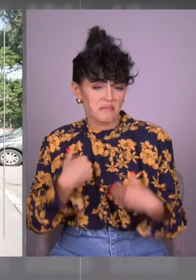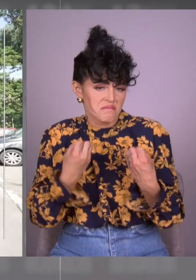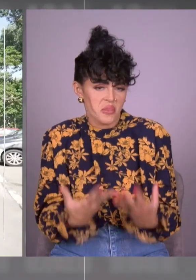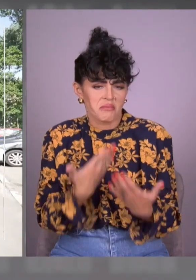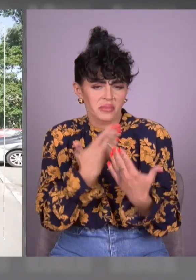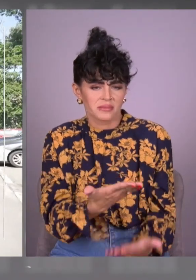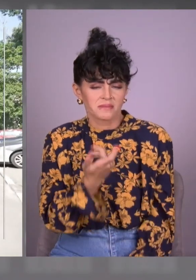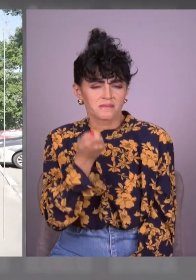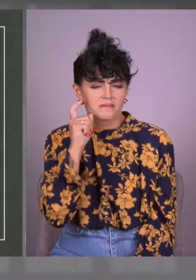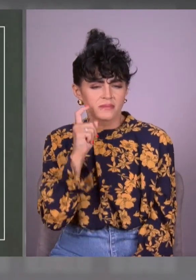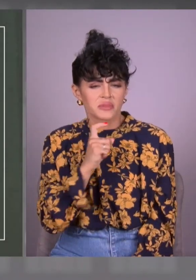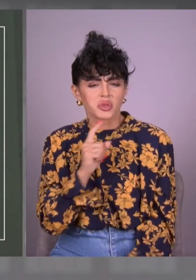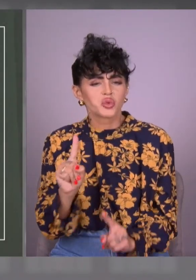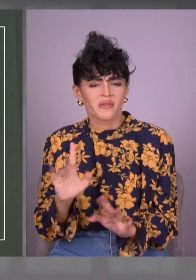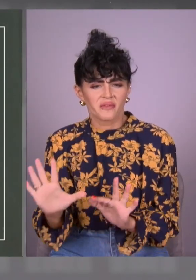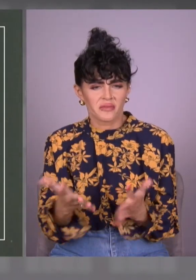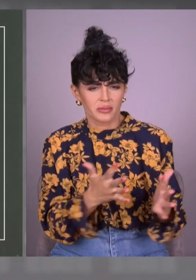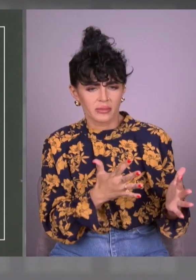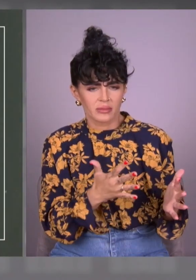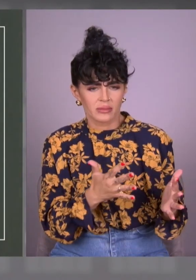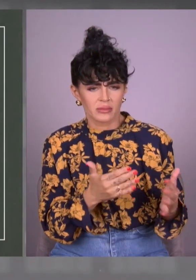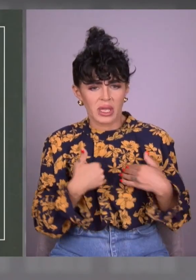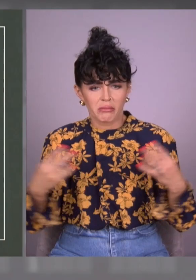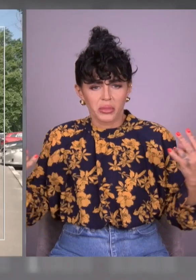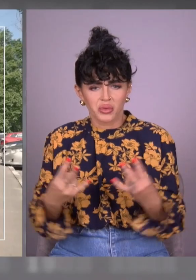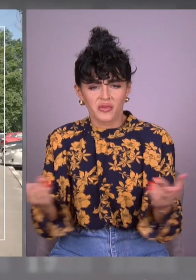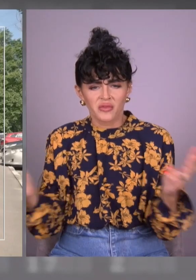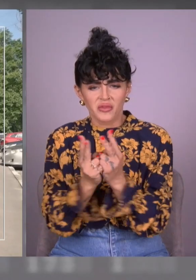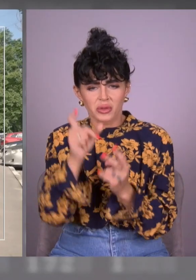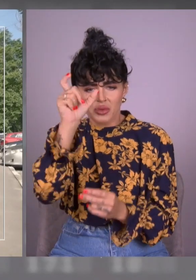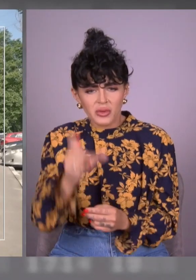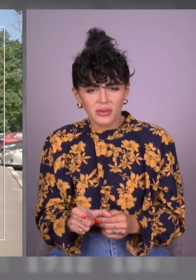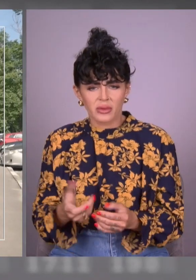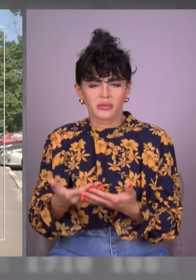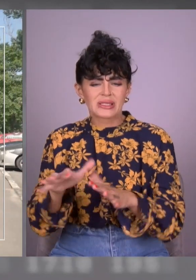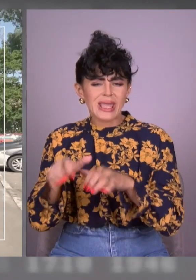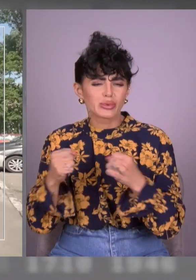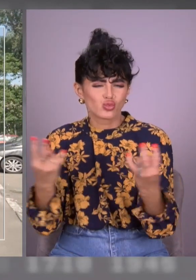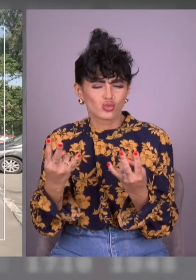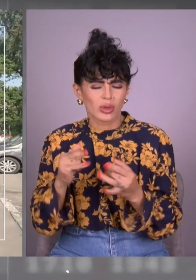Ну, я не можу розуміти, що відбувається. Треба було зустріти з людиною, забирати там її,